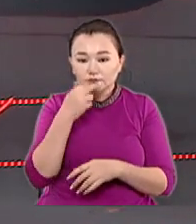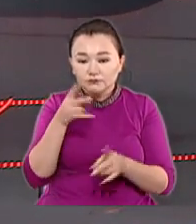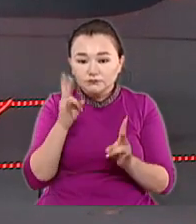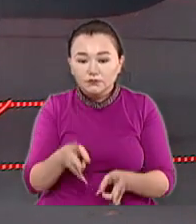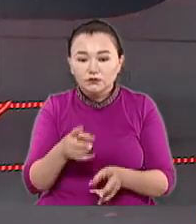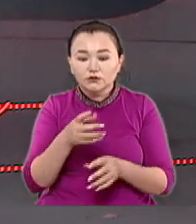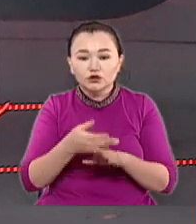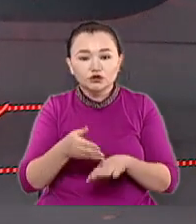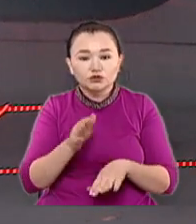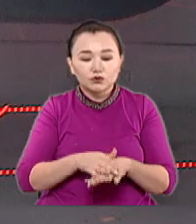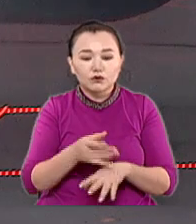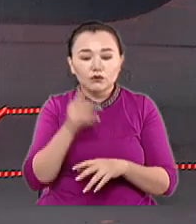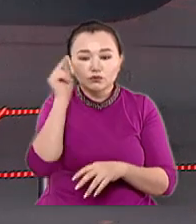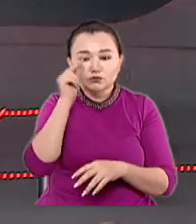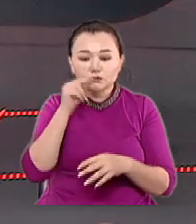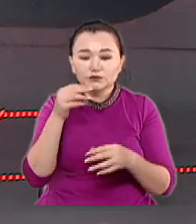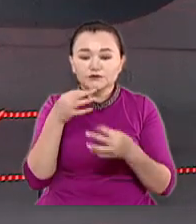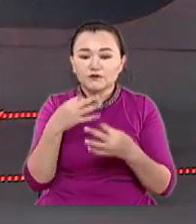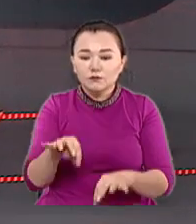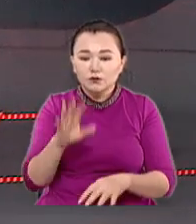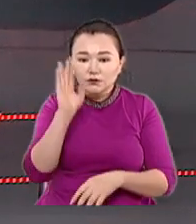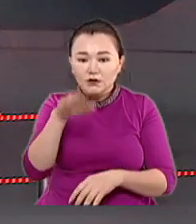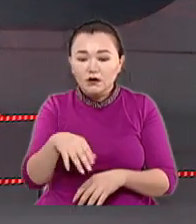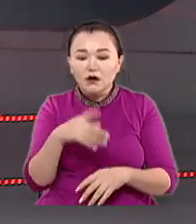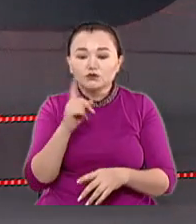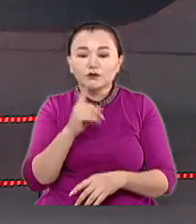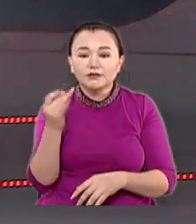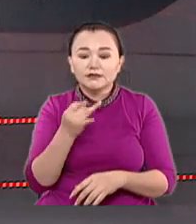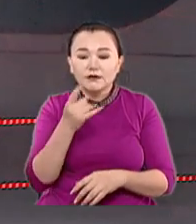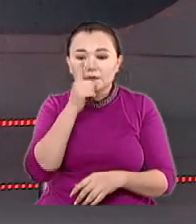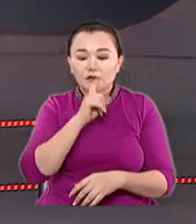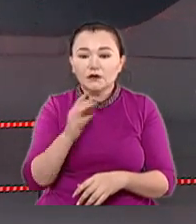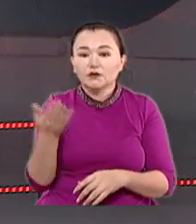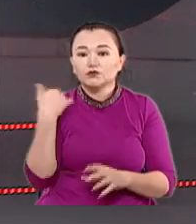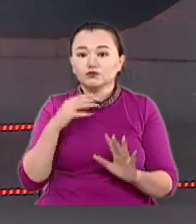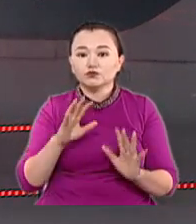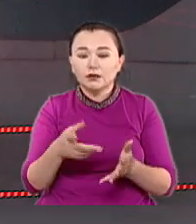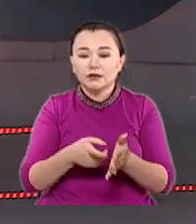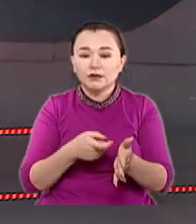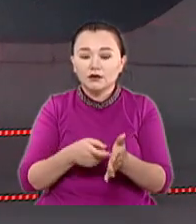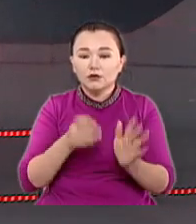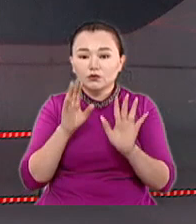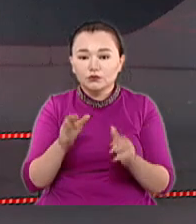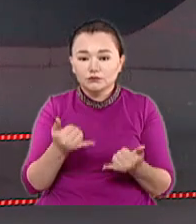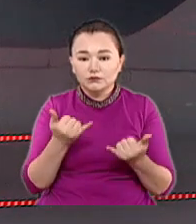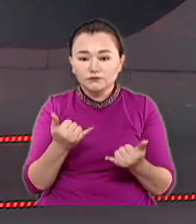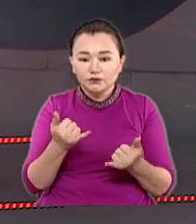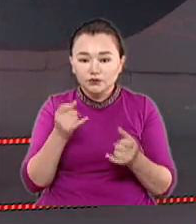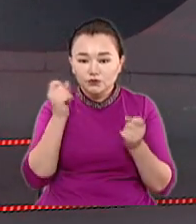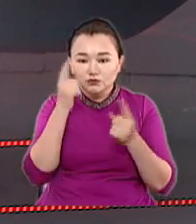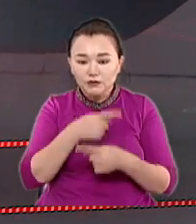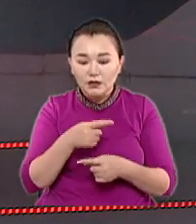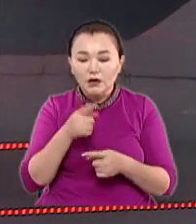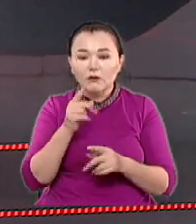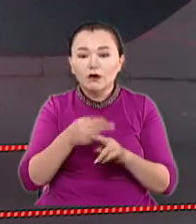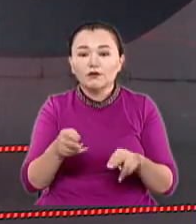жарақаты ауыр болғандықтан оқудан босатылыпты. Ал бір қызығы, бір ай бұрын болған жағдайды тергеушілер тек бүгін ғана қозғаған.